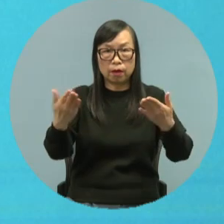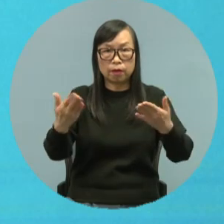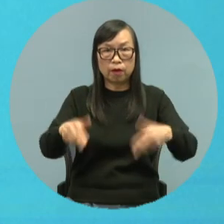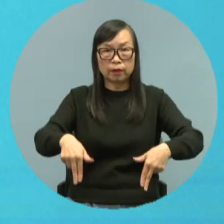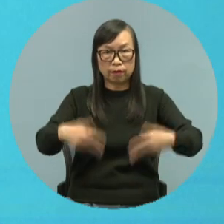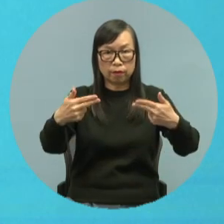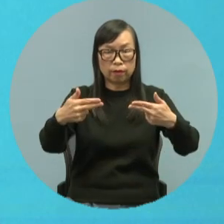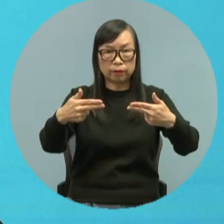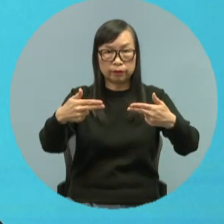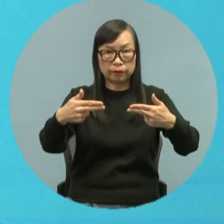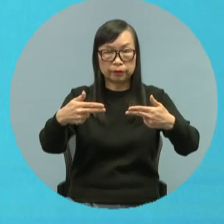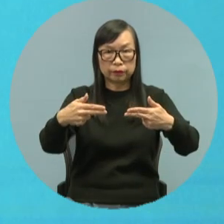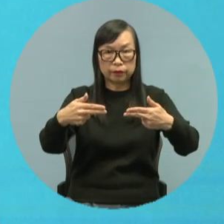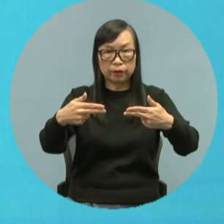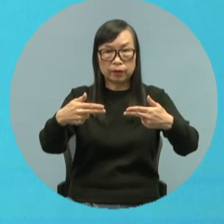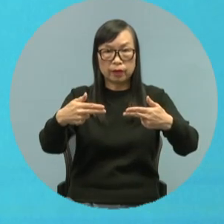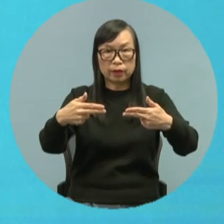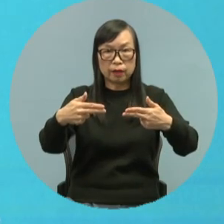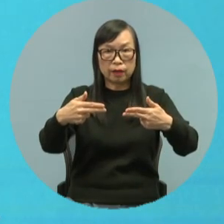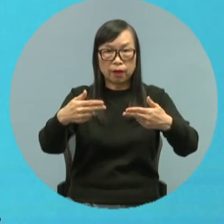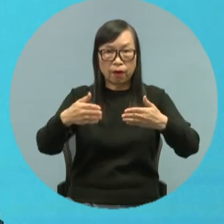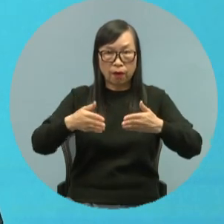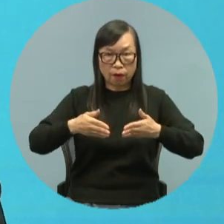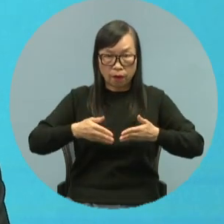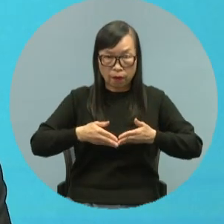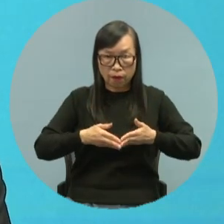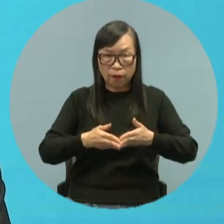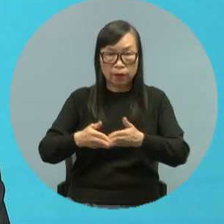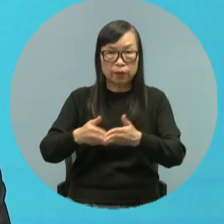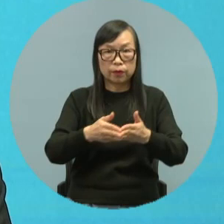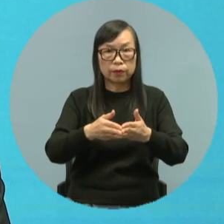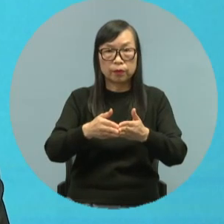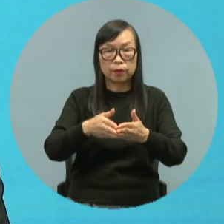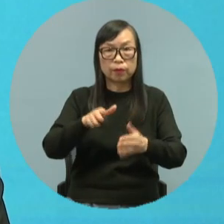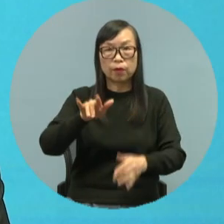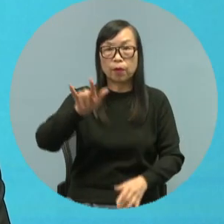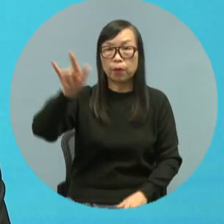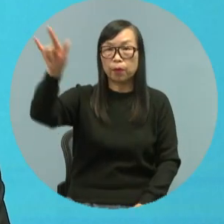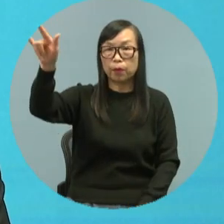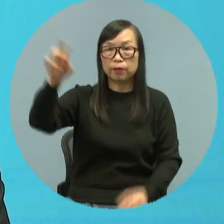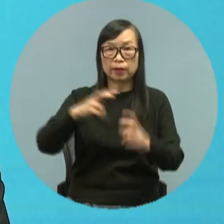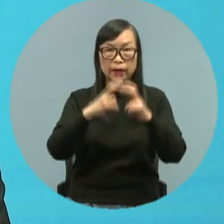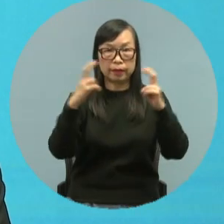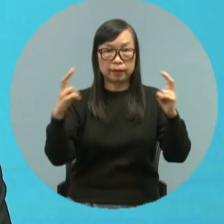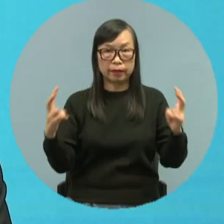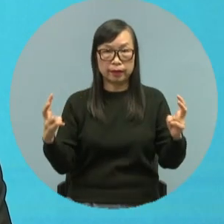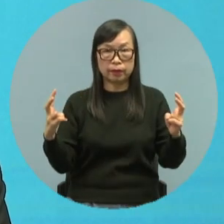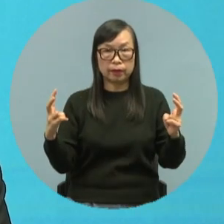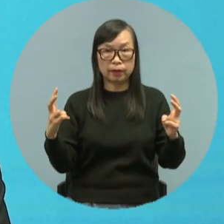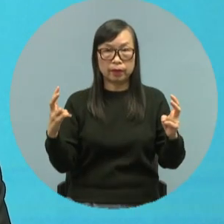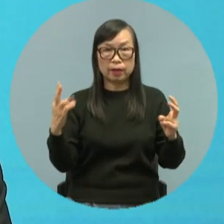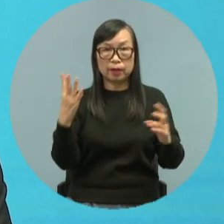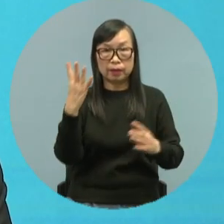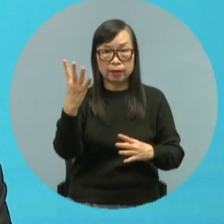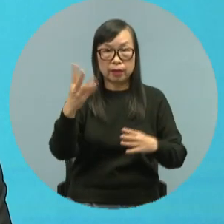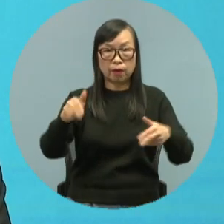岸。其中海、空及大橋的4個